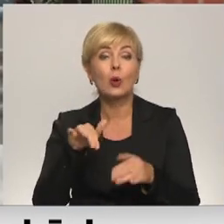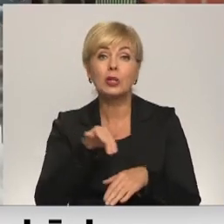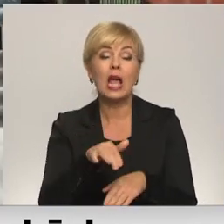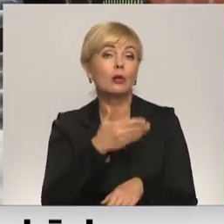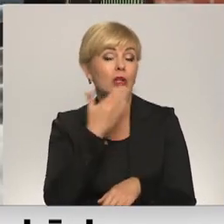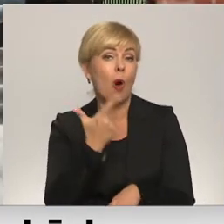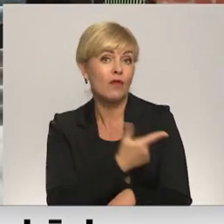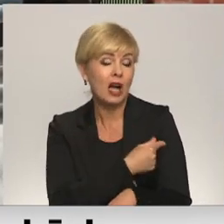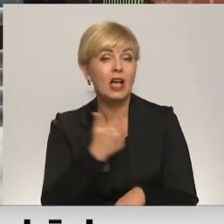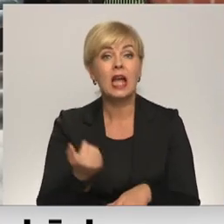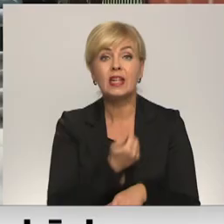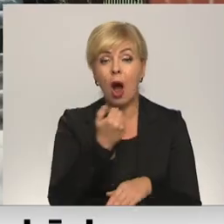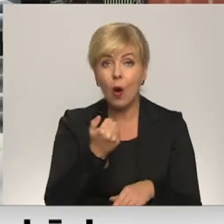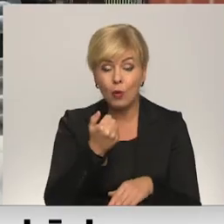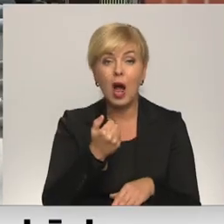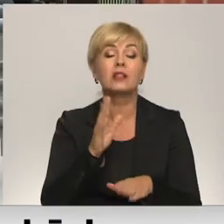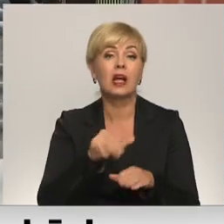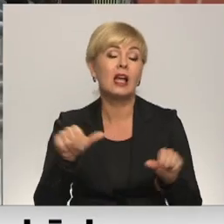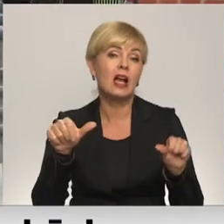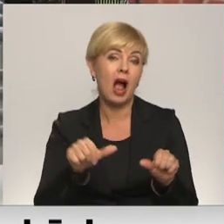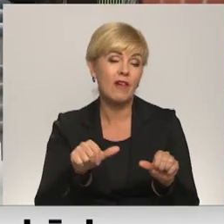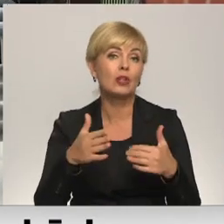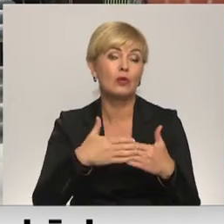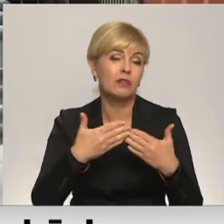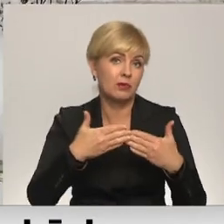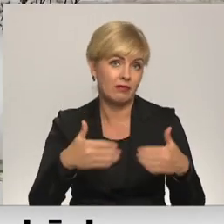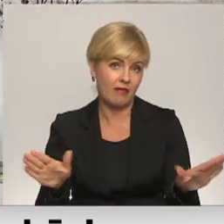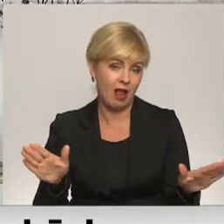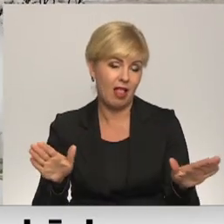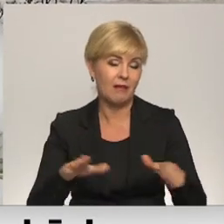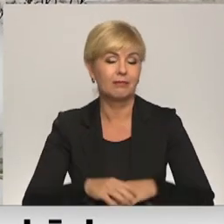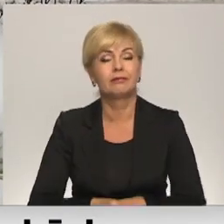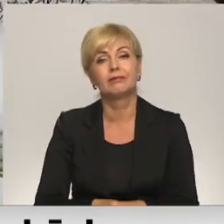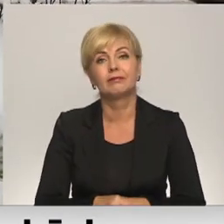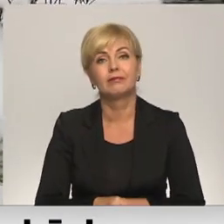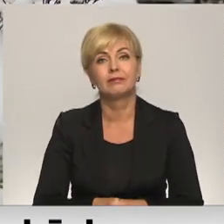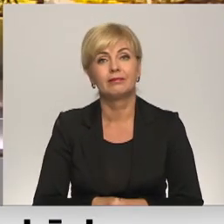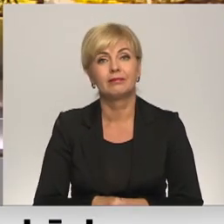vecgada naktī durvis vērs arī kafēnīcas. Madara Līcīte, Ainis Kupčs, Latvijas televīzija.